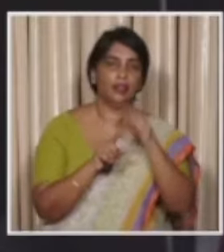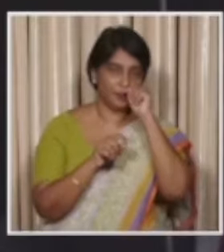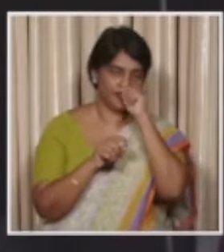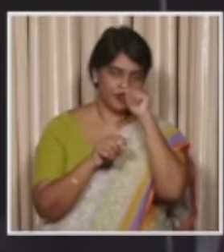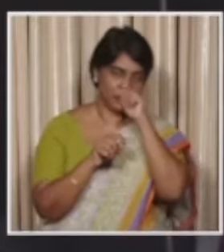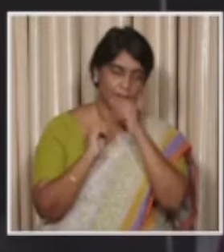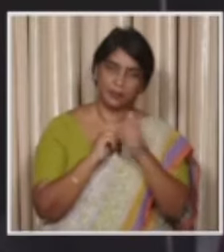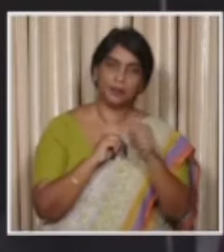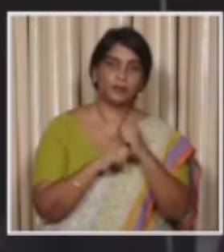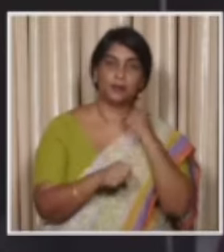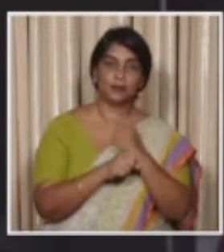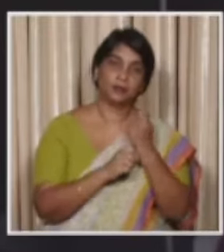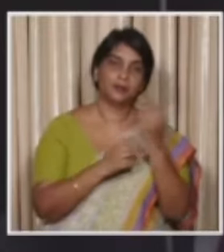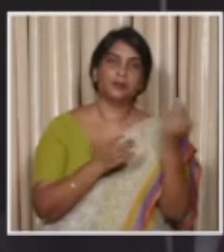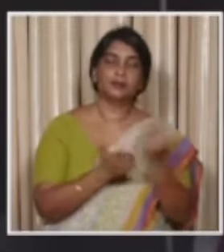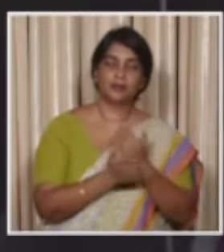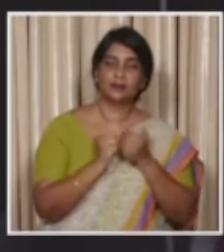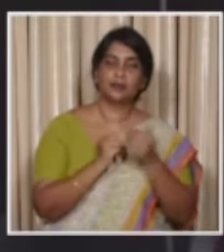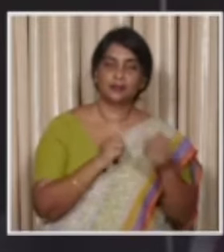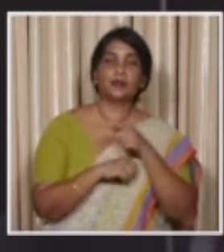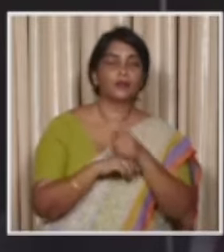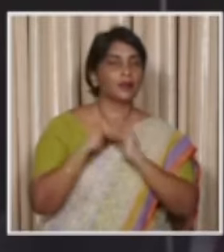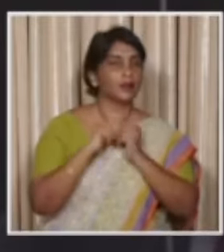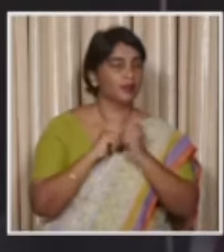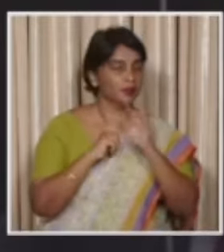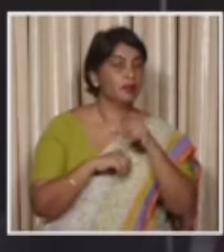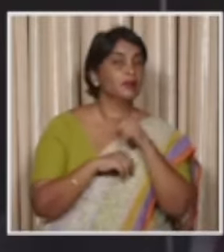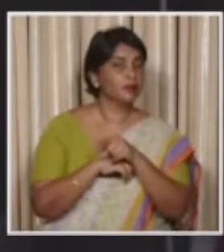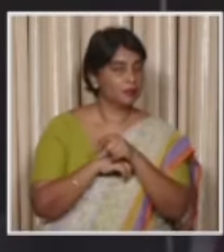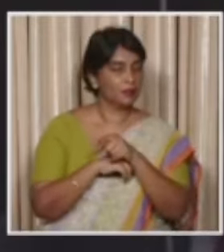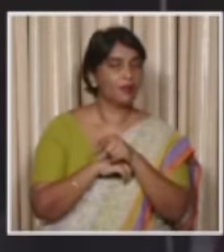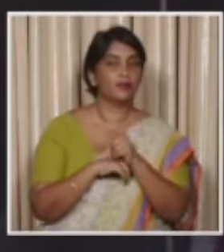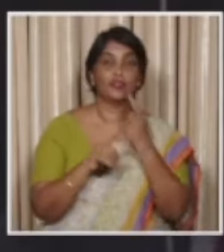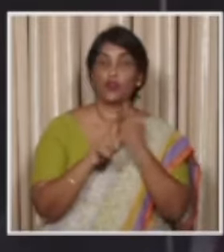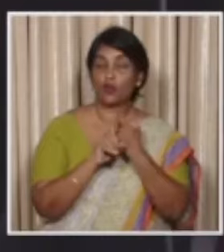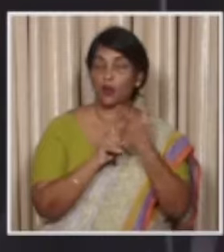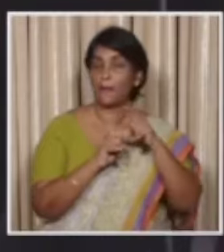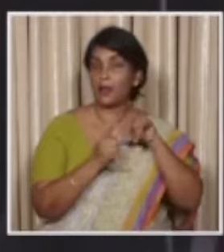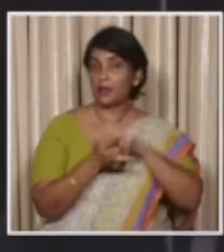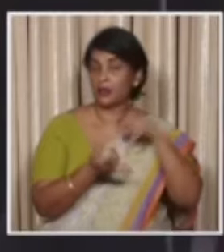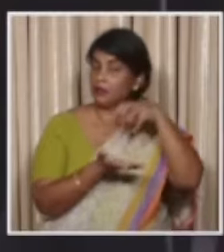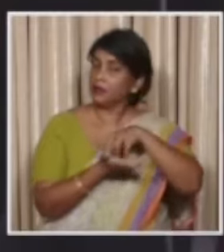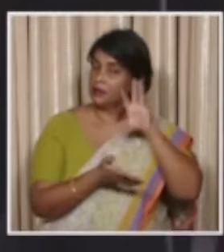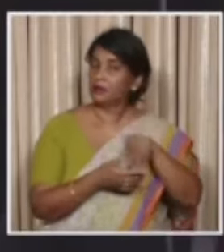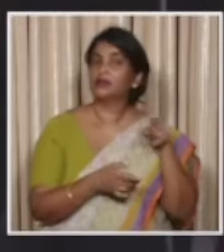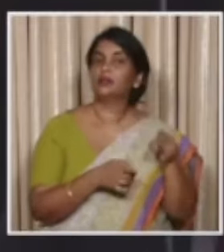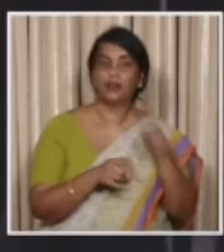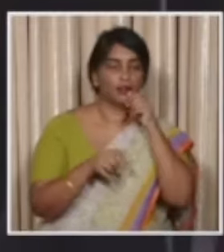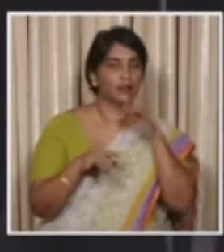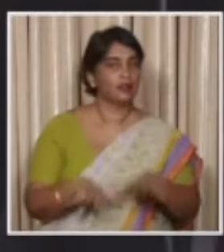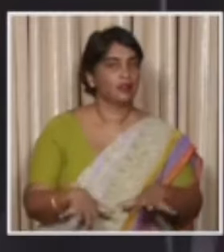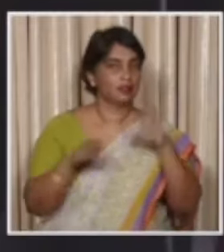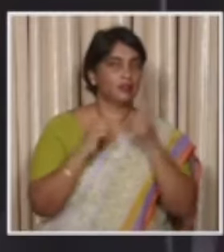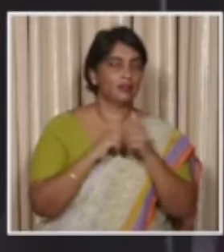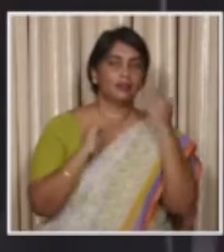එකට රජයේ මුදල් වෙන් කරන්න නැති නිසා ඒ කටයුතු සිද්ධ වෙන්නේ නැහැ. ඒ නිසා මේ කොළොන්නාව ප්‍රාදේශීය ලේකම් කොට්ටාසේ ගංවතුර පාලනය